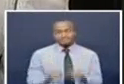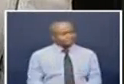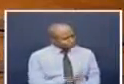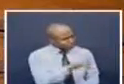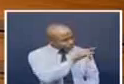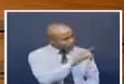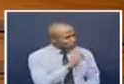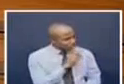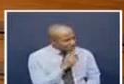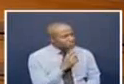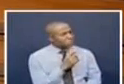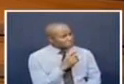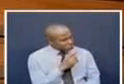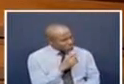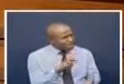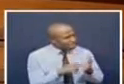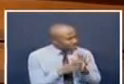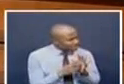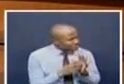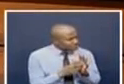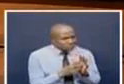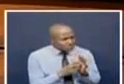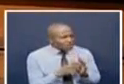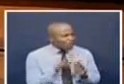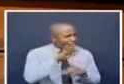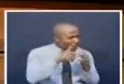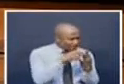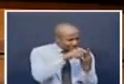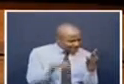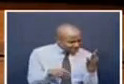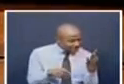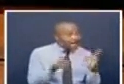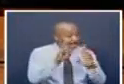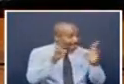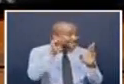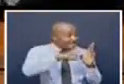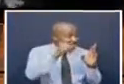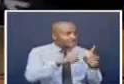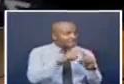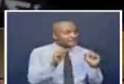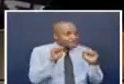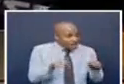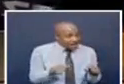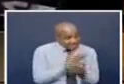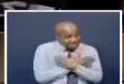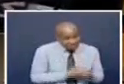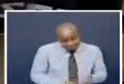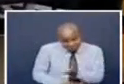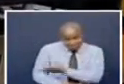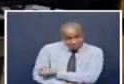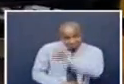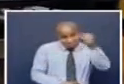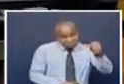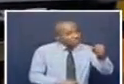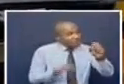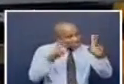kwamba si lazima kwamba viongozi wote vinara wote wako tayari ima kuachia mwenzake iwapo watakuwa na